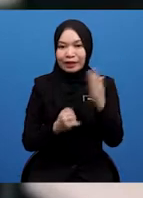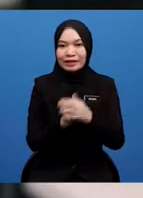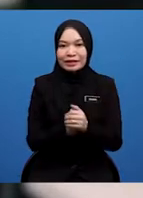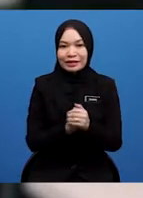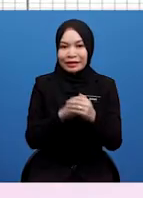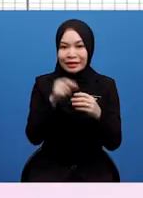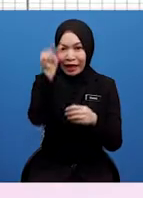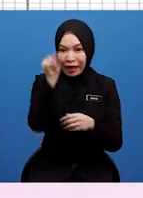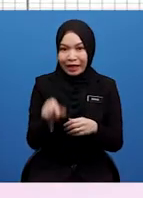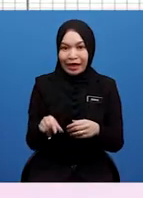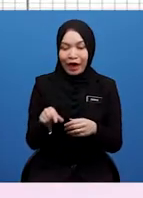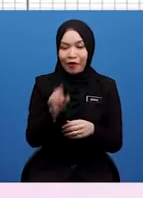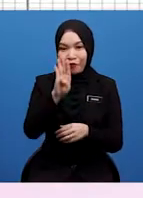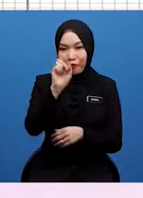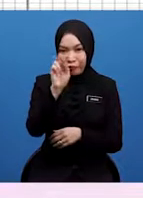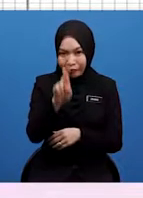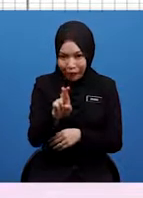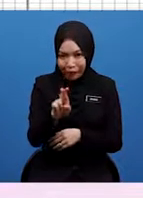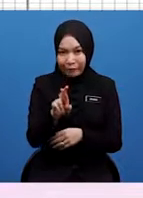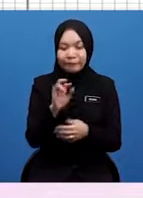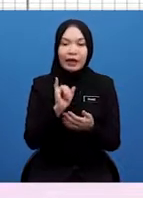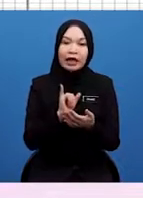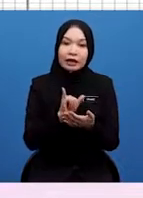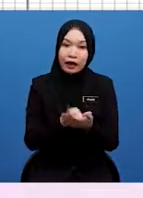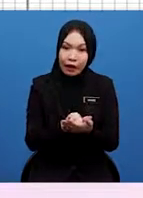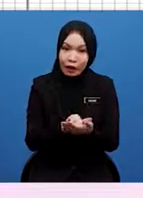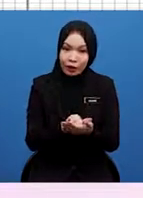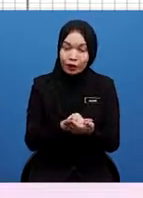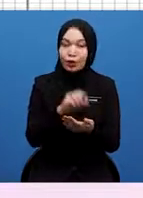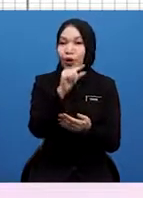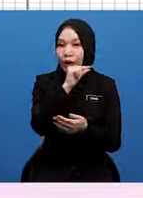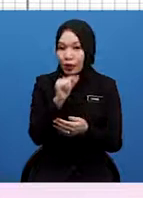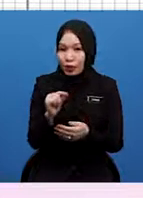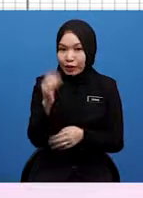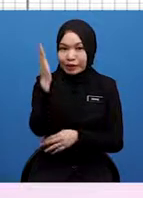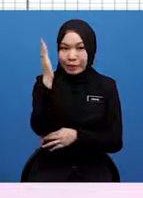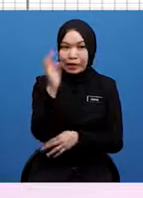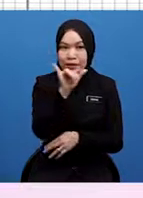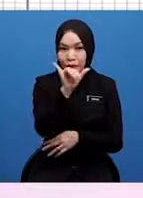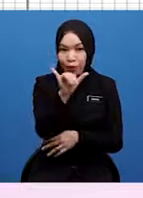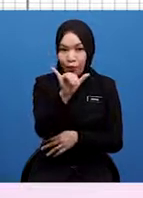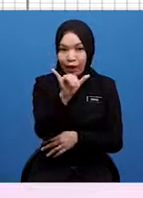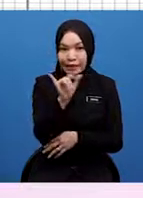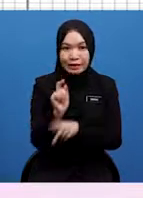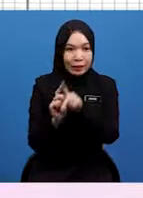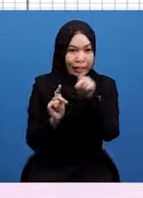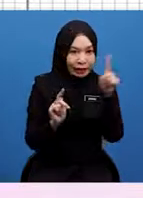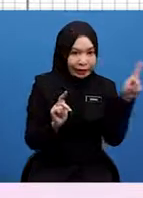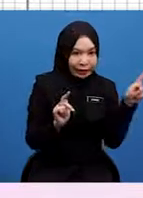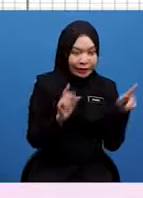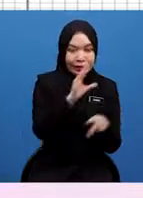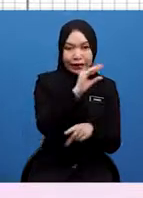graf bar, iaitu melukis paksi Y di sebelah kiri dan paksi X seperti